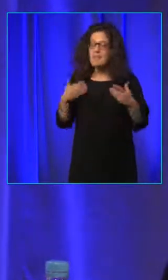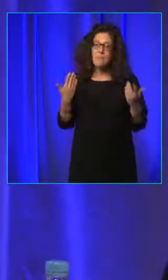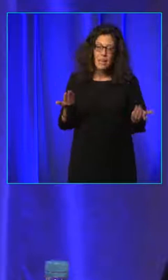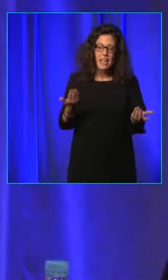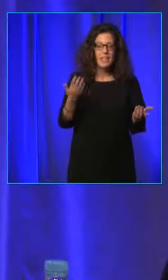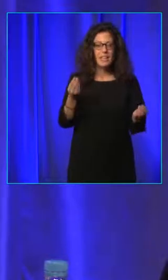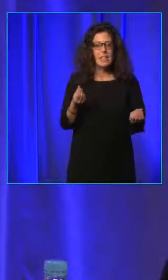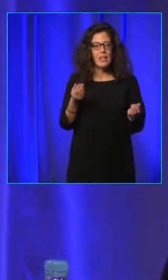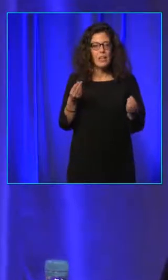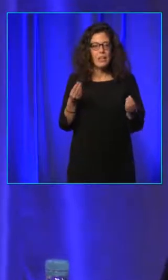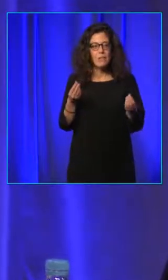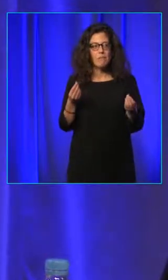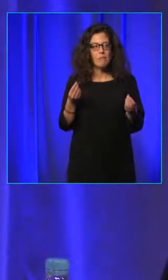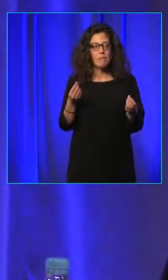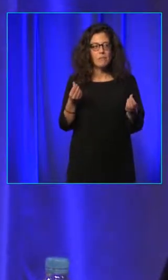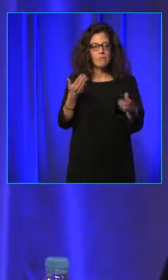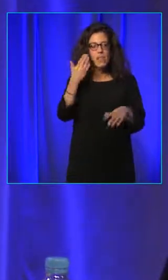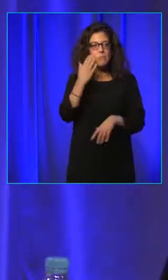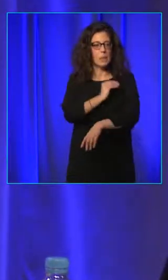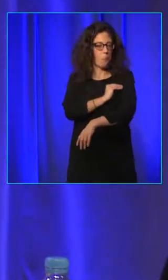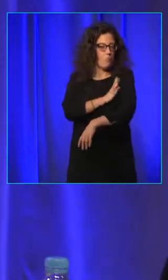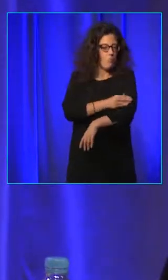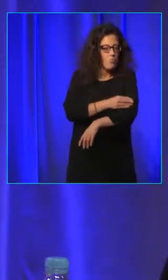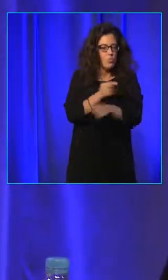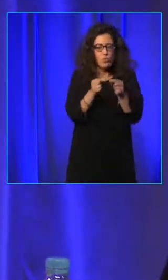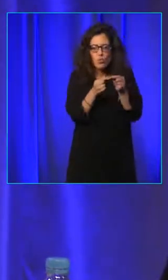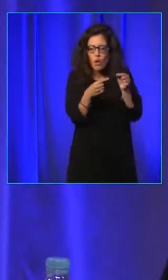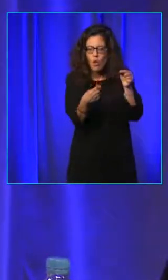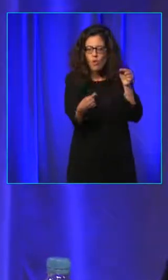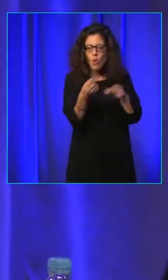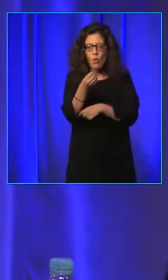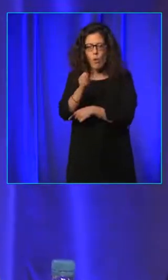c'est un muscle, un tendon, un os,